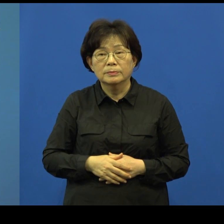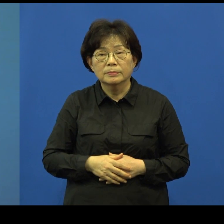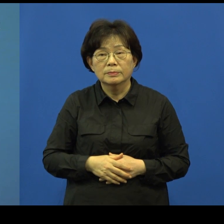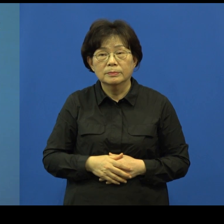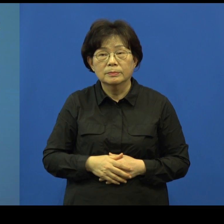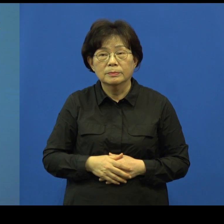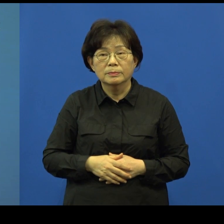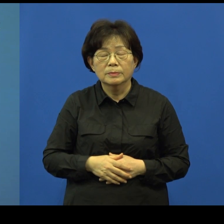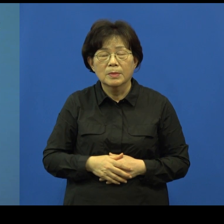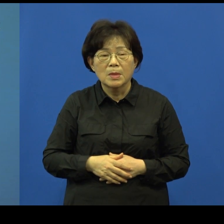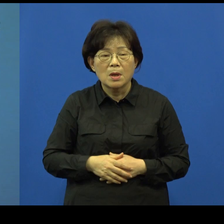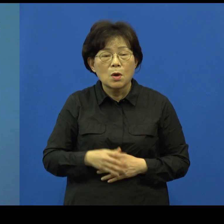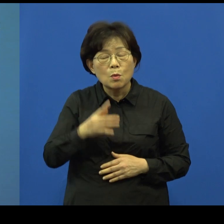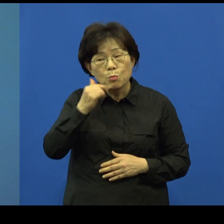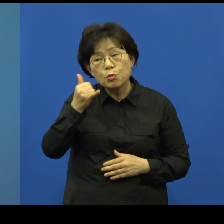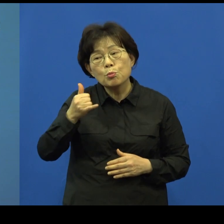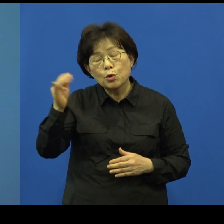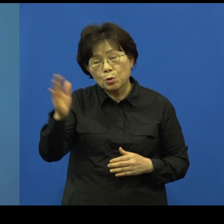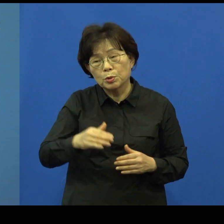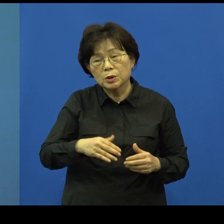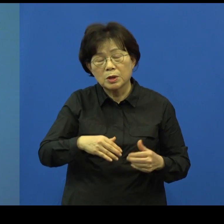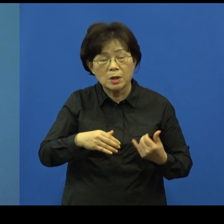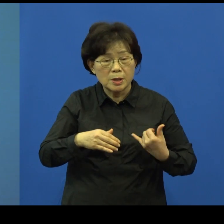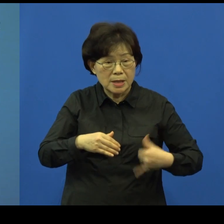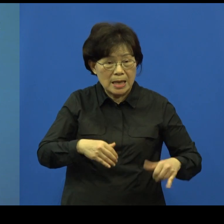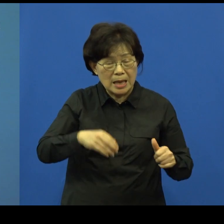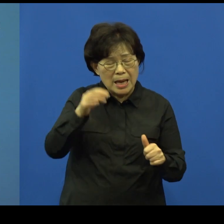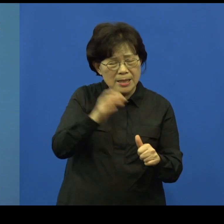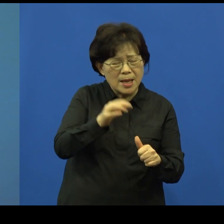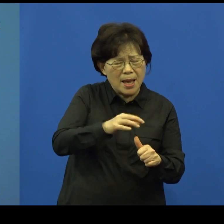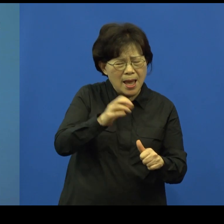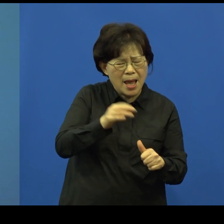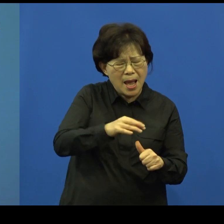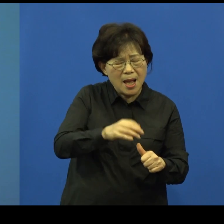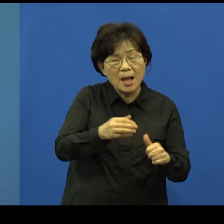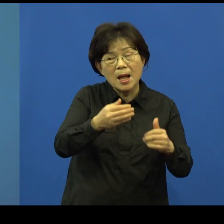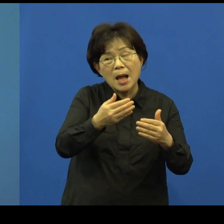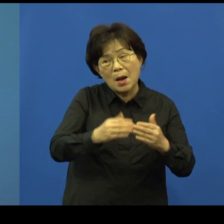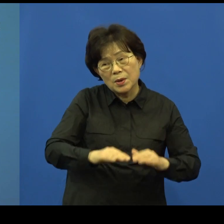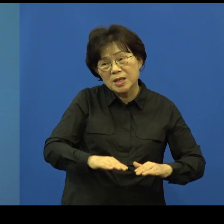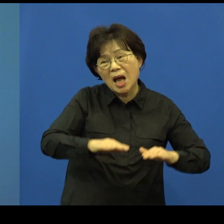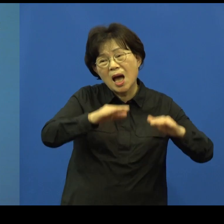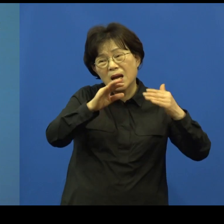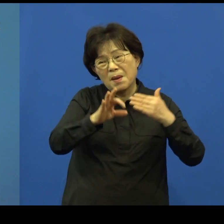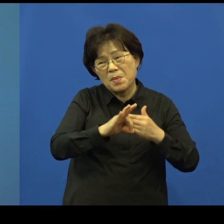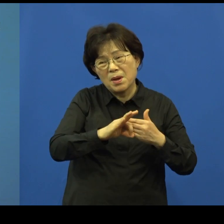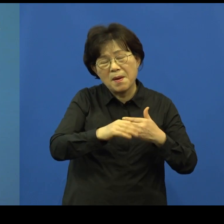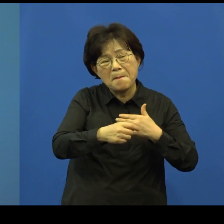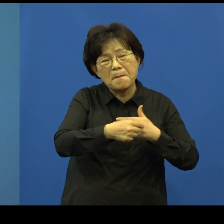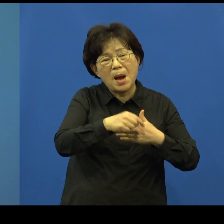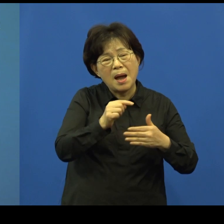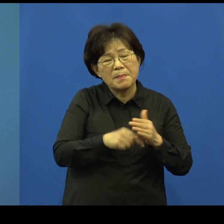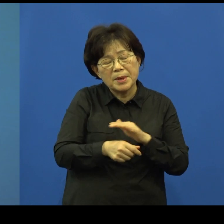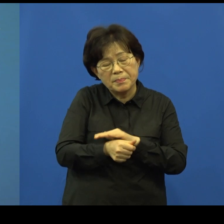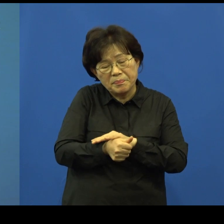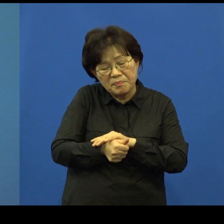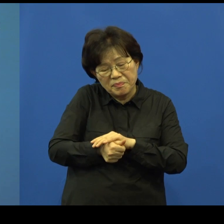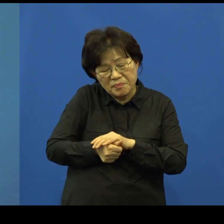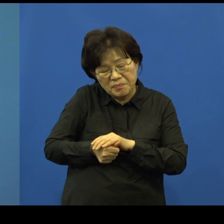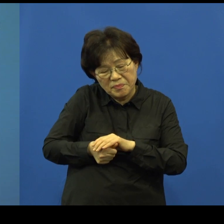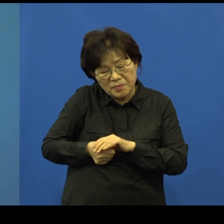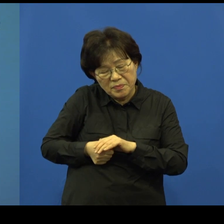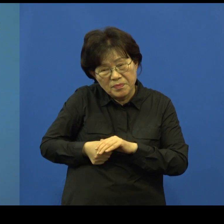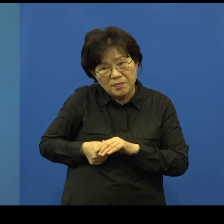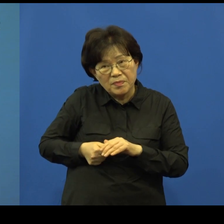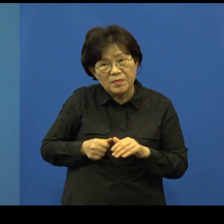그래서 자꾸 책망을 받으면요, 그 아이들이 가능성, 잠재력이 자꾸 위축이 돼요. 뭐 좀 하려고 하는데